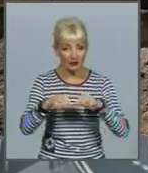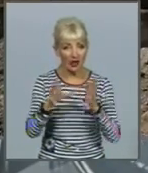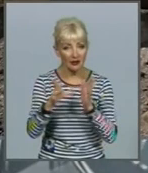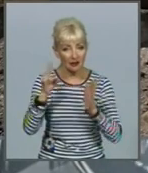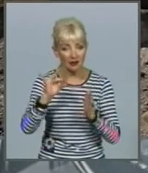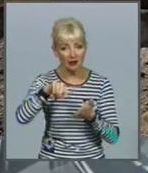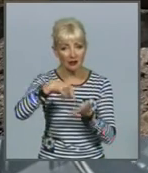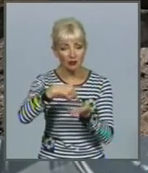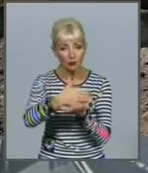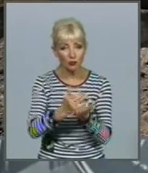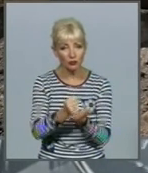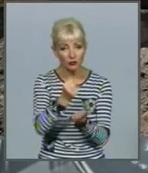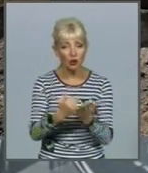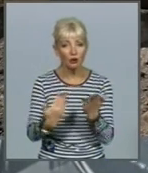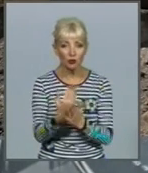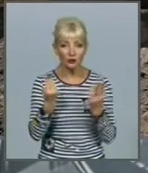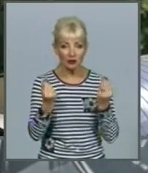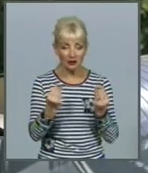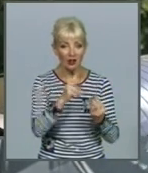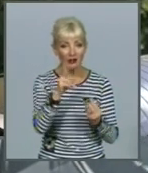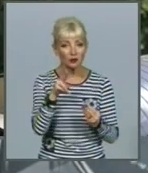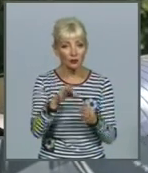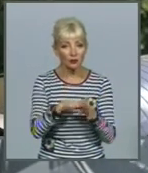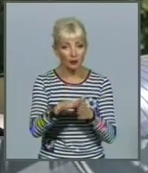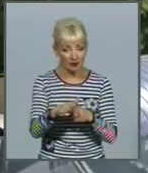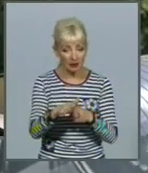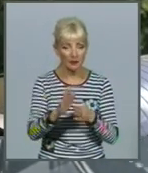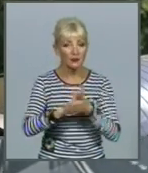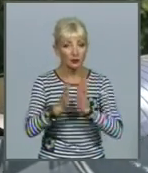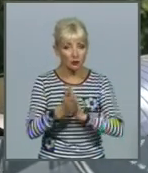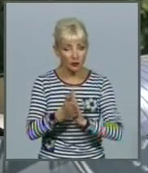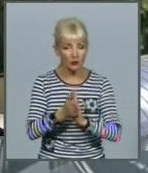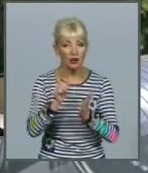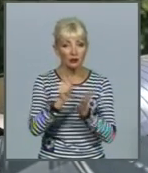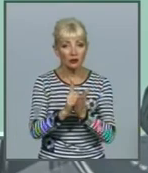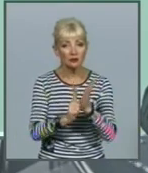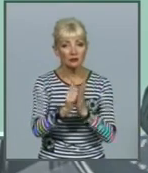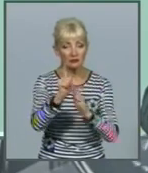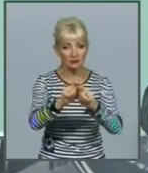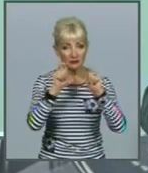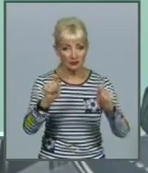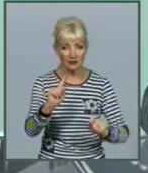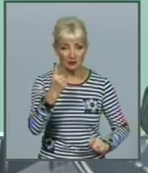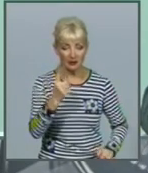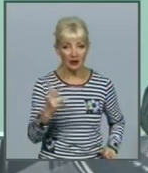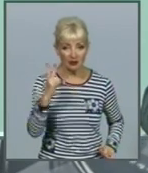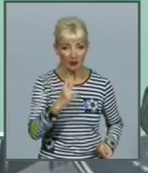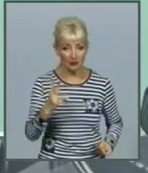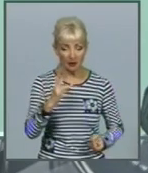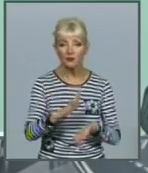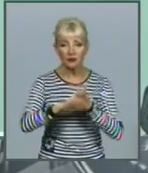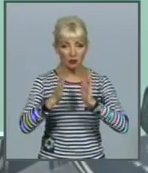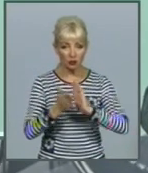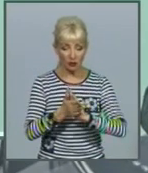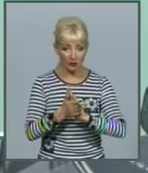нові тарифи, які за виконання певної умови мають набути чинності з 1 листопада. Условия применения этих